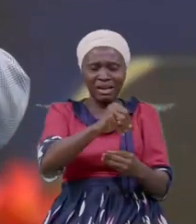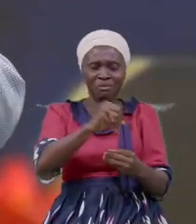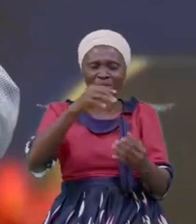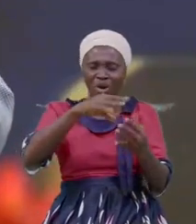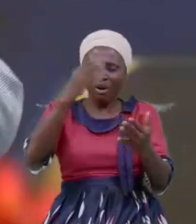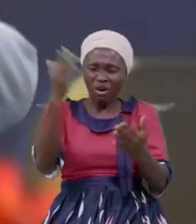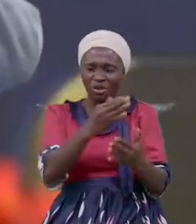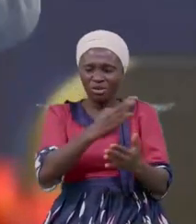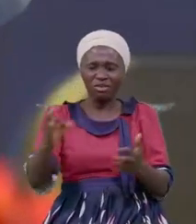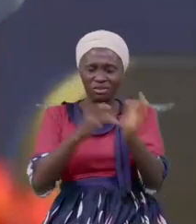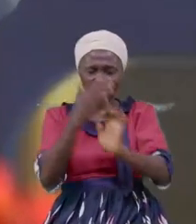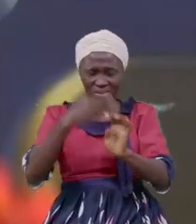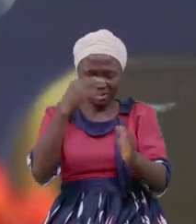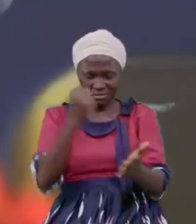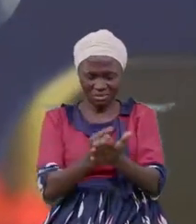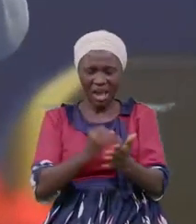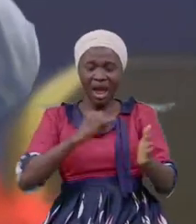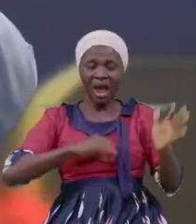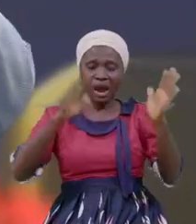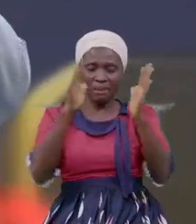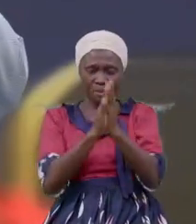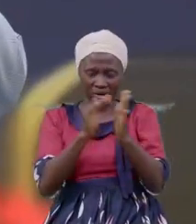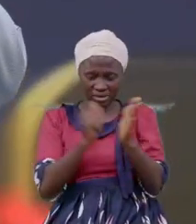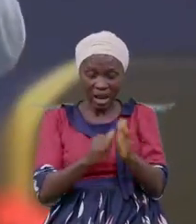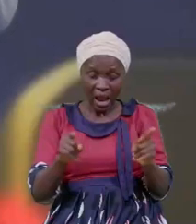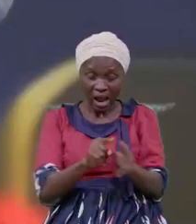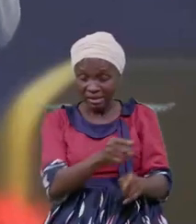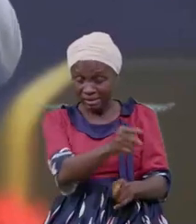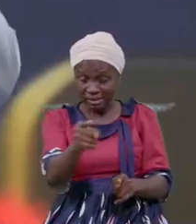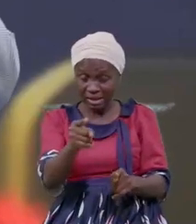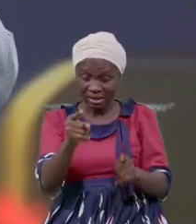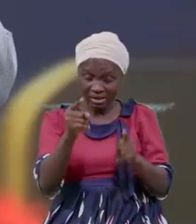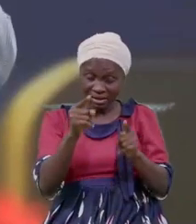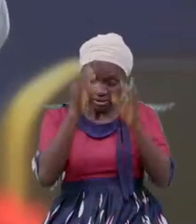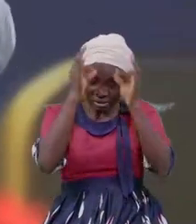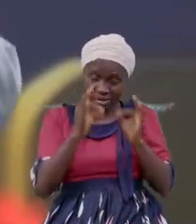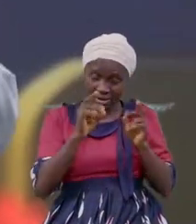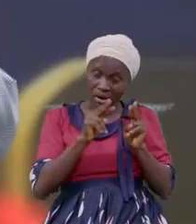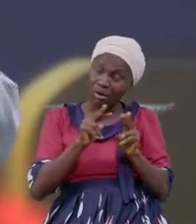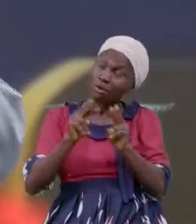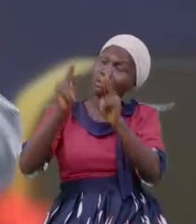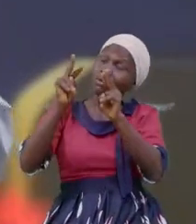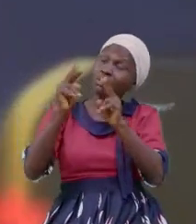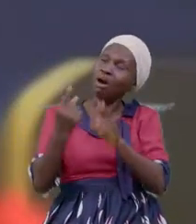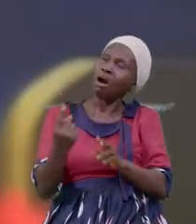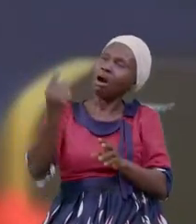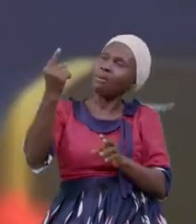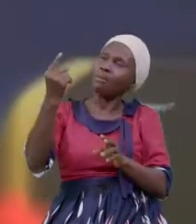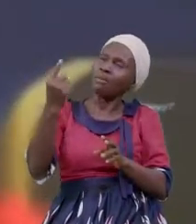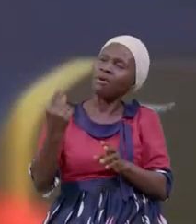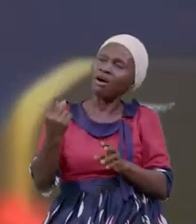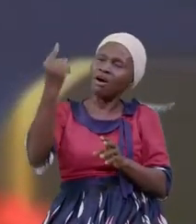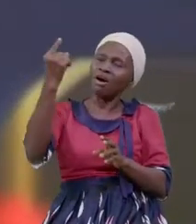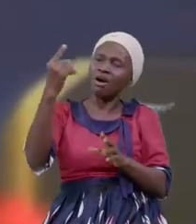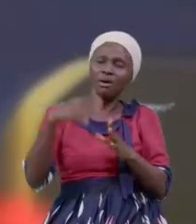comme chacune chacun de nous nous avons les yeux levés levés vers le haut